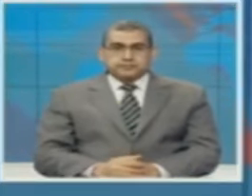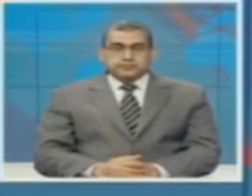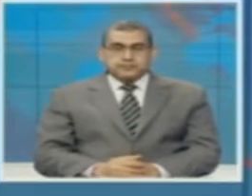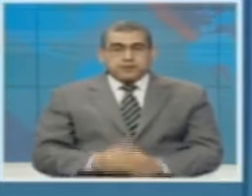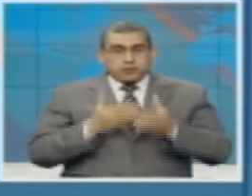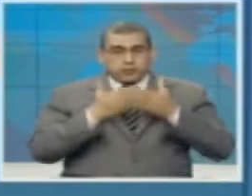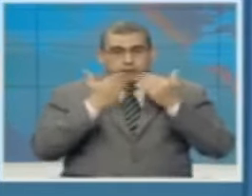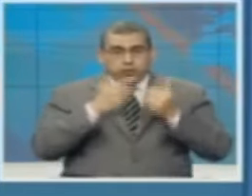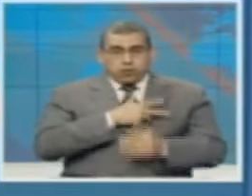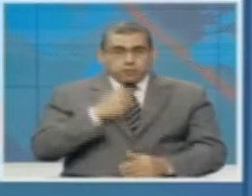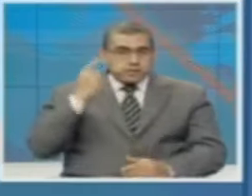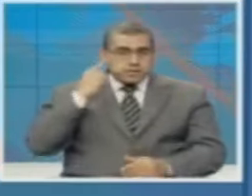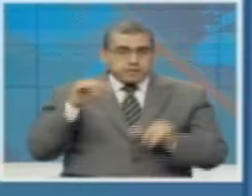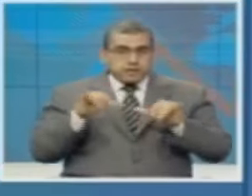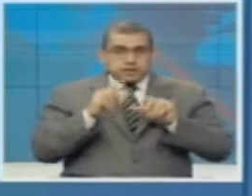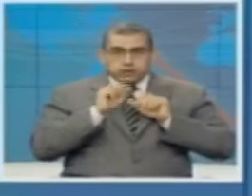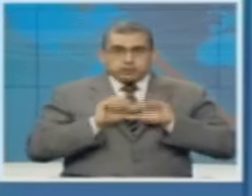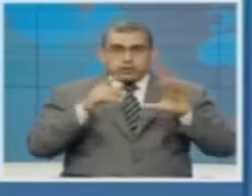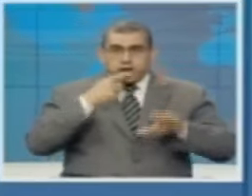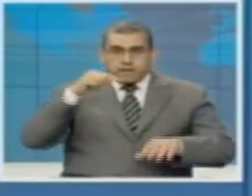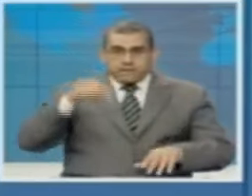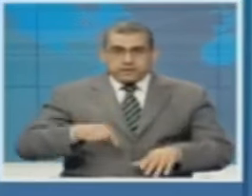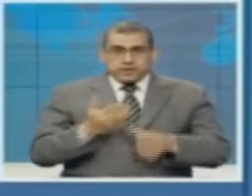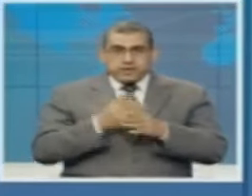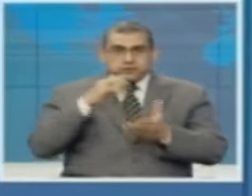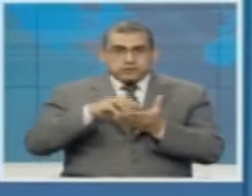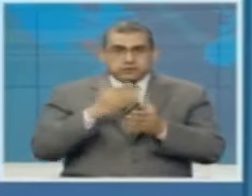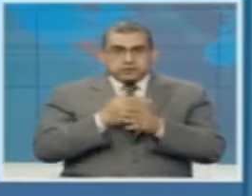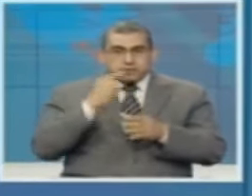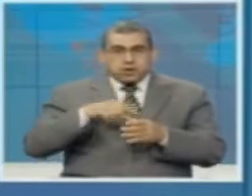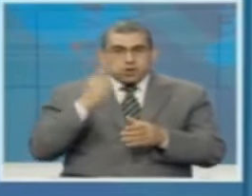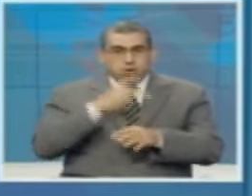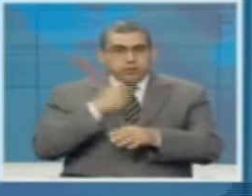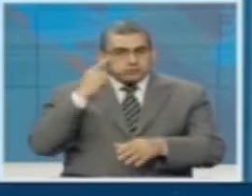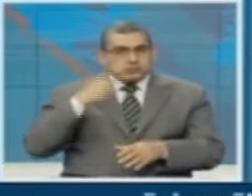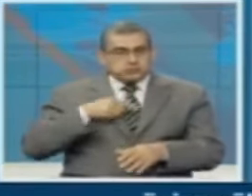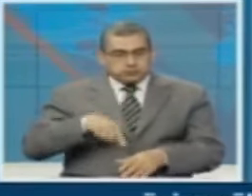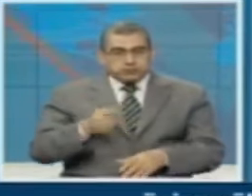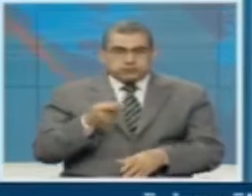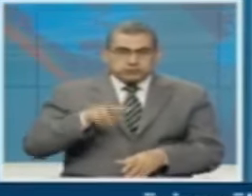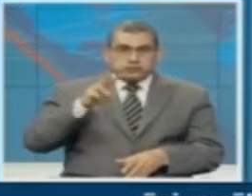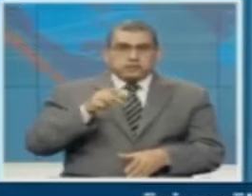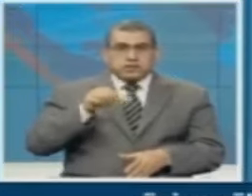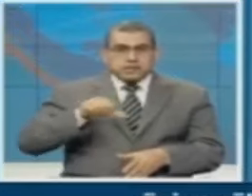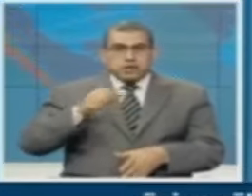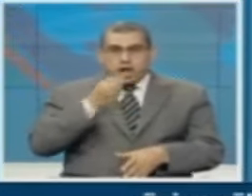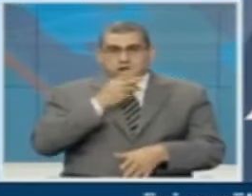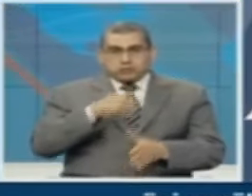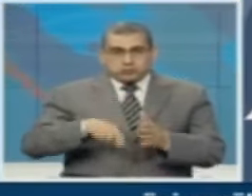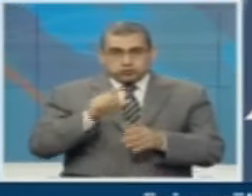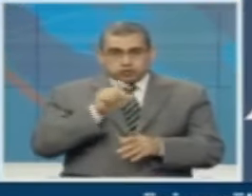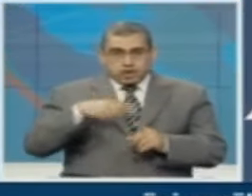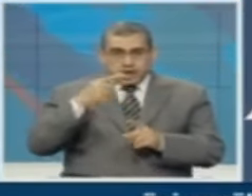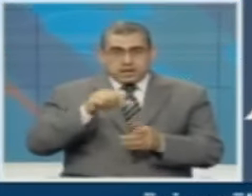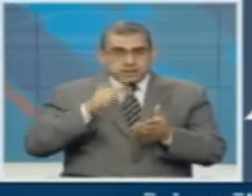نفت الحكومة ما تردد في بعض المواقع الإلكترونية وصفحات التواصل الاجتماعي حول عزمها رفع أسعار السلع التموينية خلال الشهر